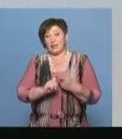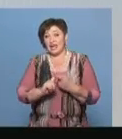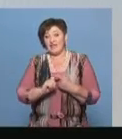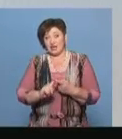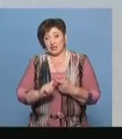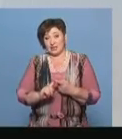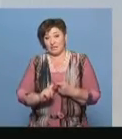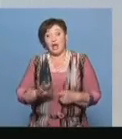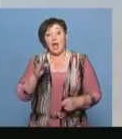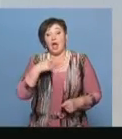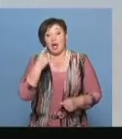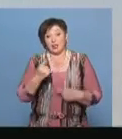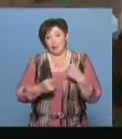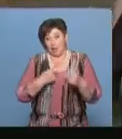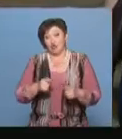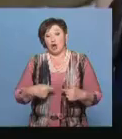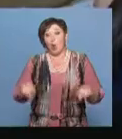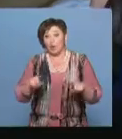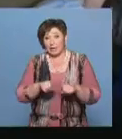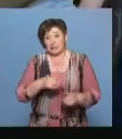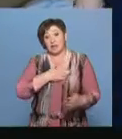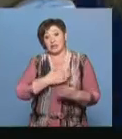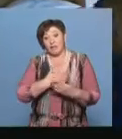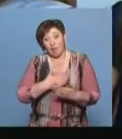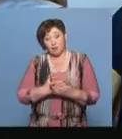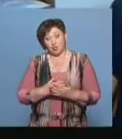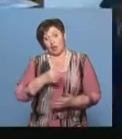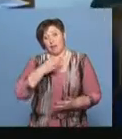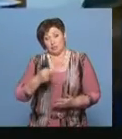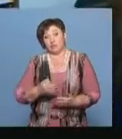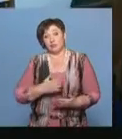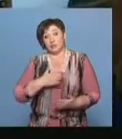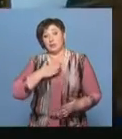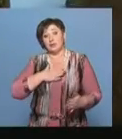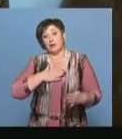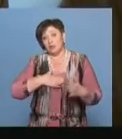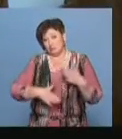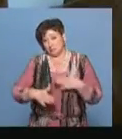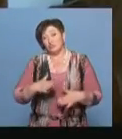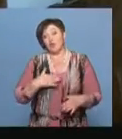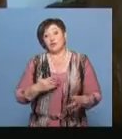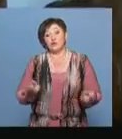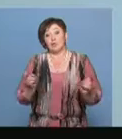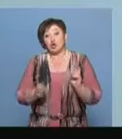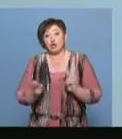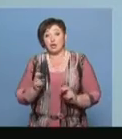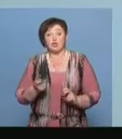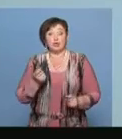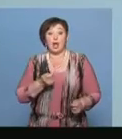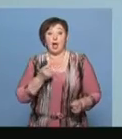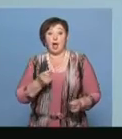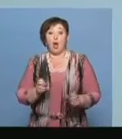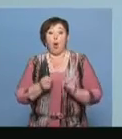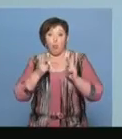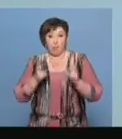тест на ВИЧ сведи риск к нулю, девиз акции. На призыв волонтеров студенты охотно откликнулись. По словам экспертов, число зараженных опасной инфекцией в